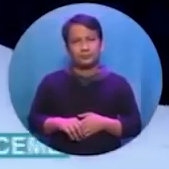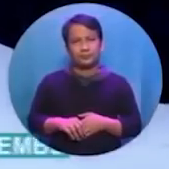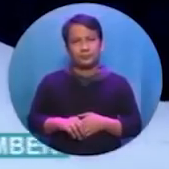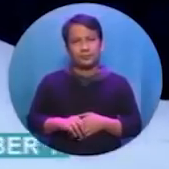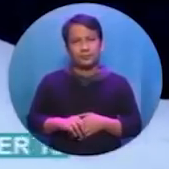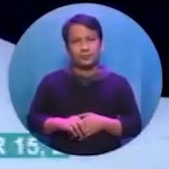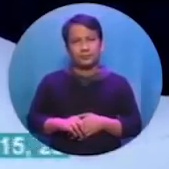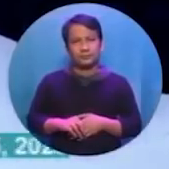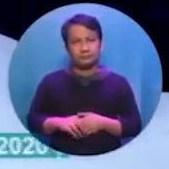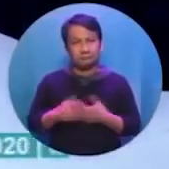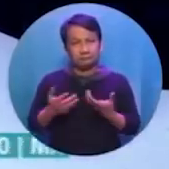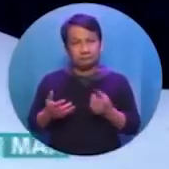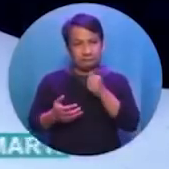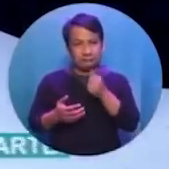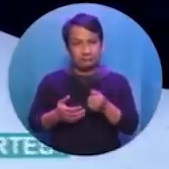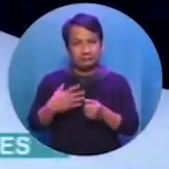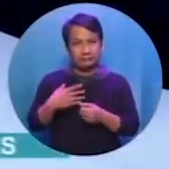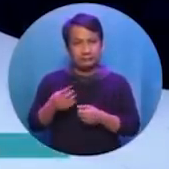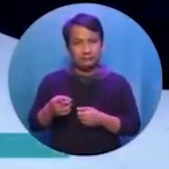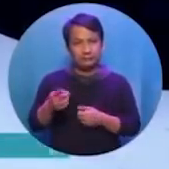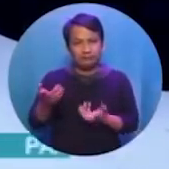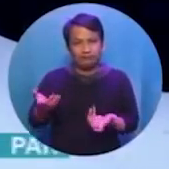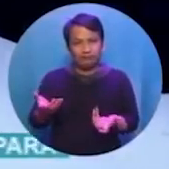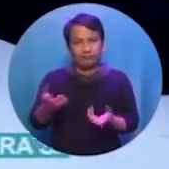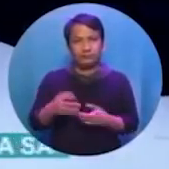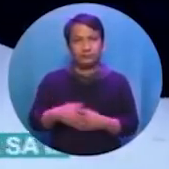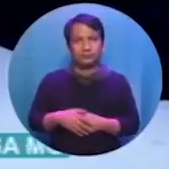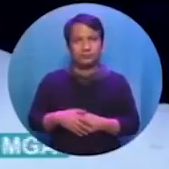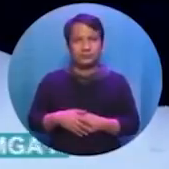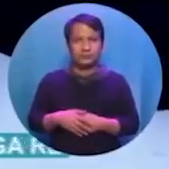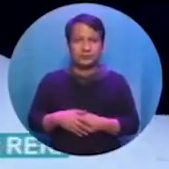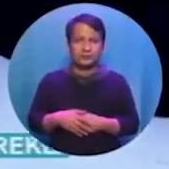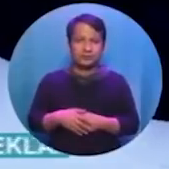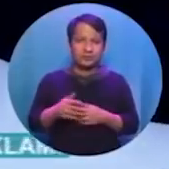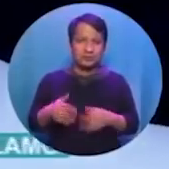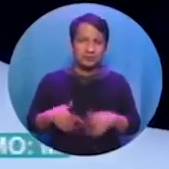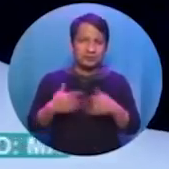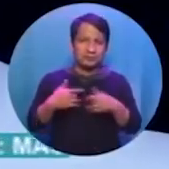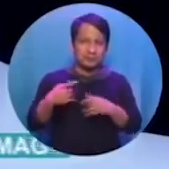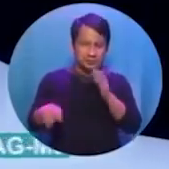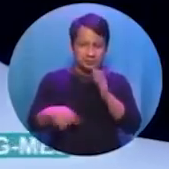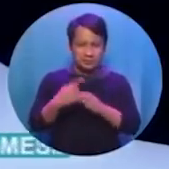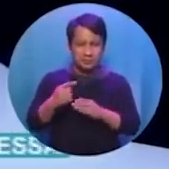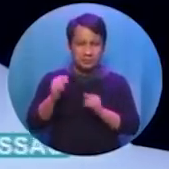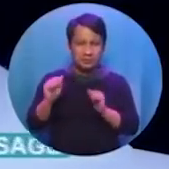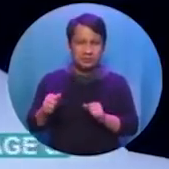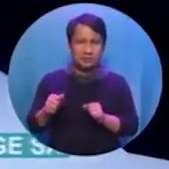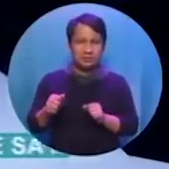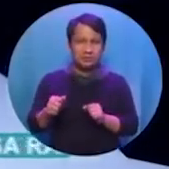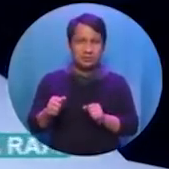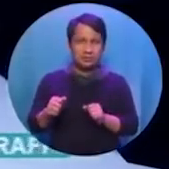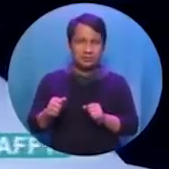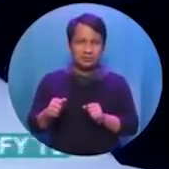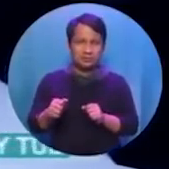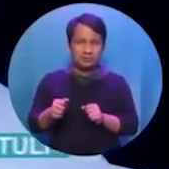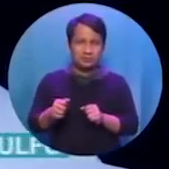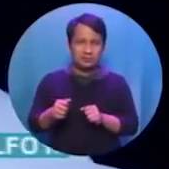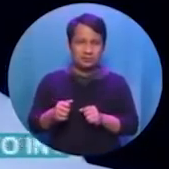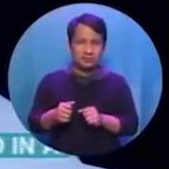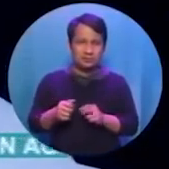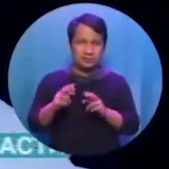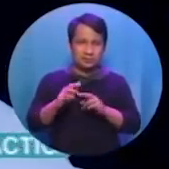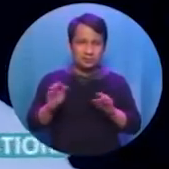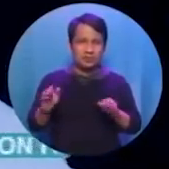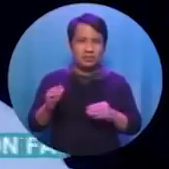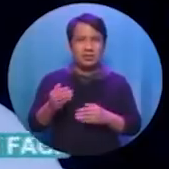Okay. Ayaw niya. Well, ganun talaga ang buhay. Kuminsan, may mga taong is either unattended